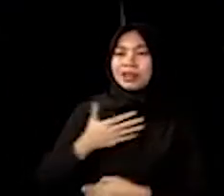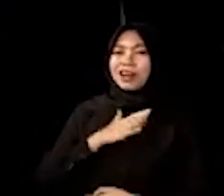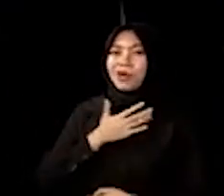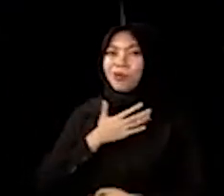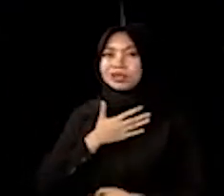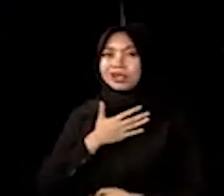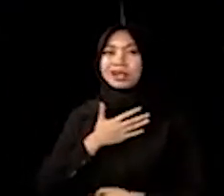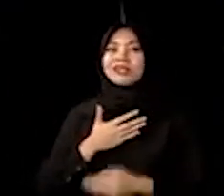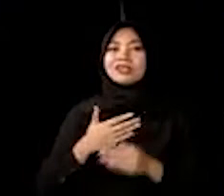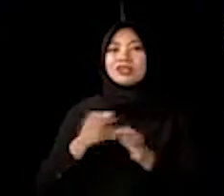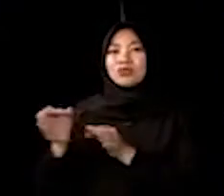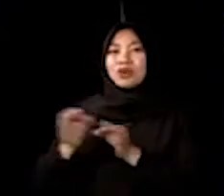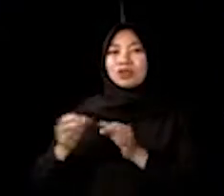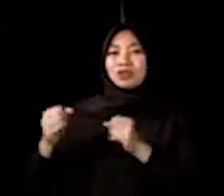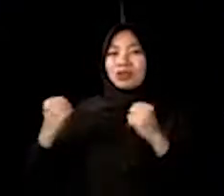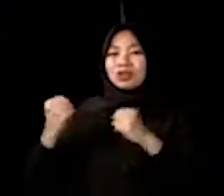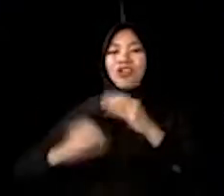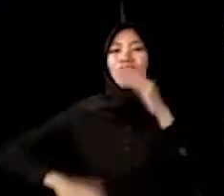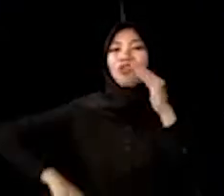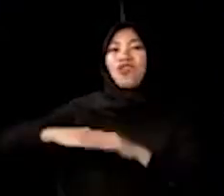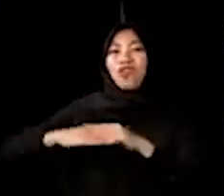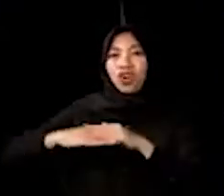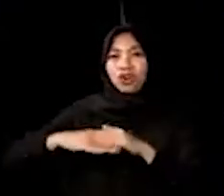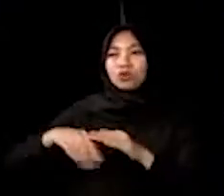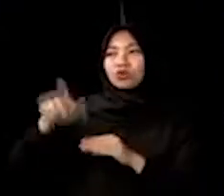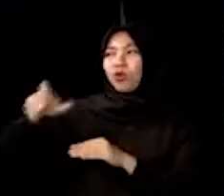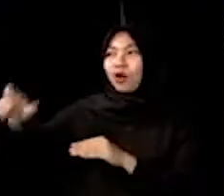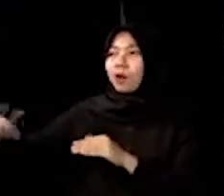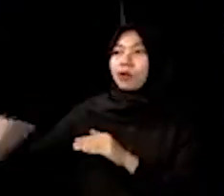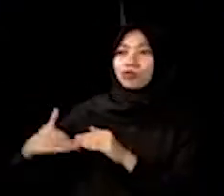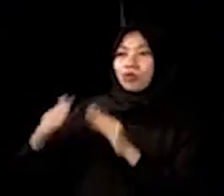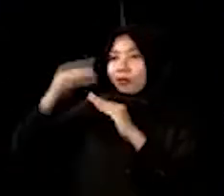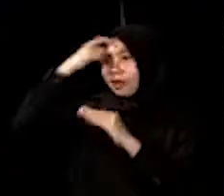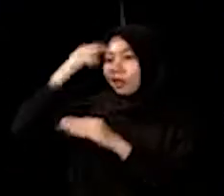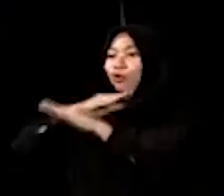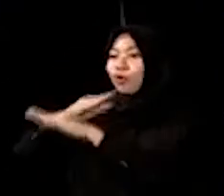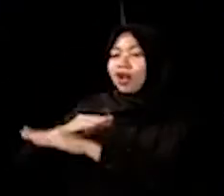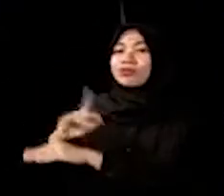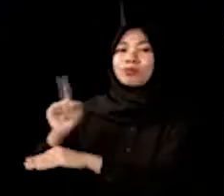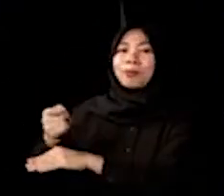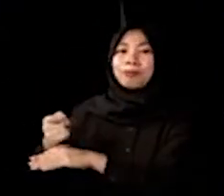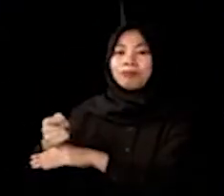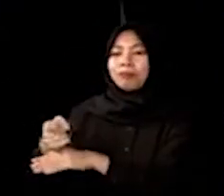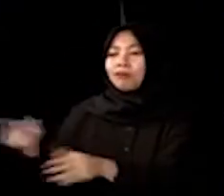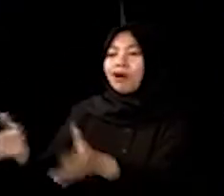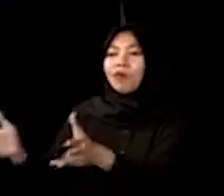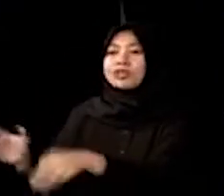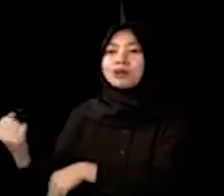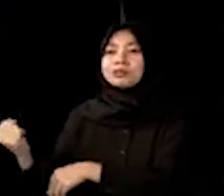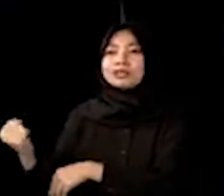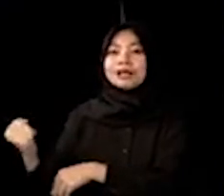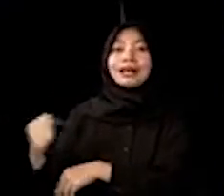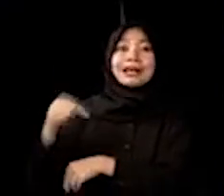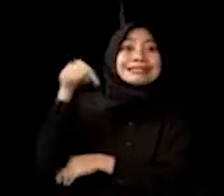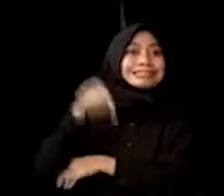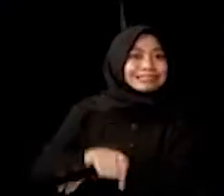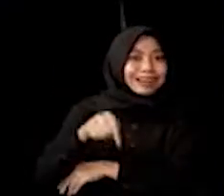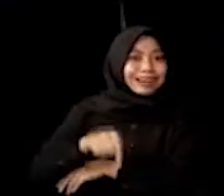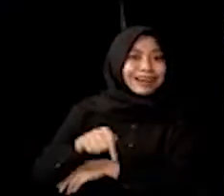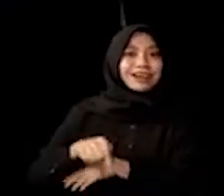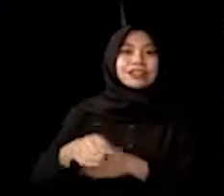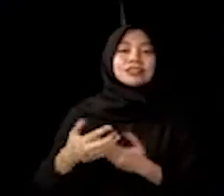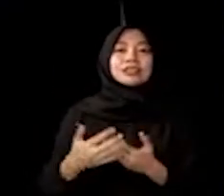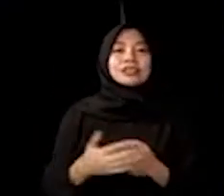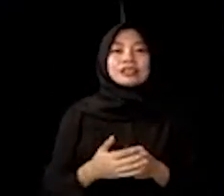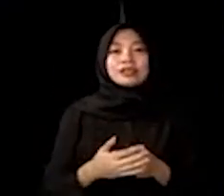fasilitas kesehatan yang kita miliki itu tidak bisa apa eh menopang pak sekarang pak Apakah kemudian